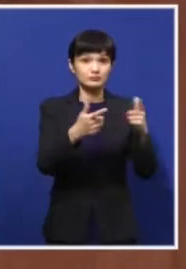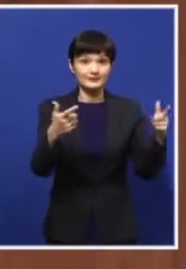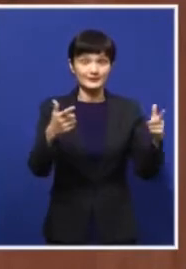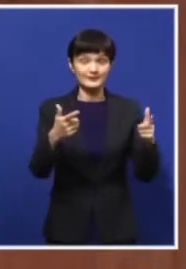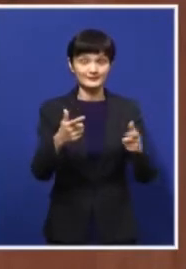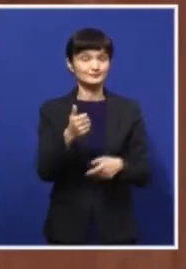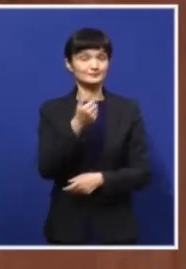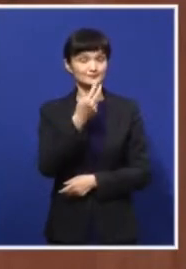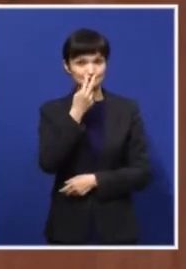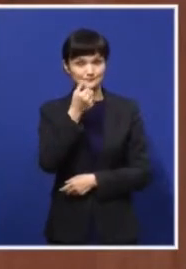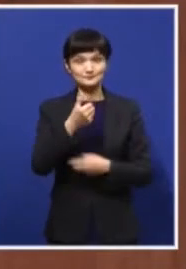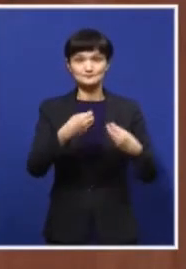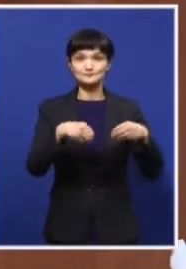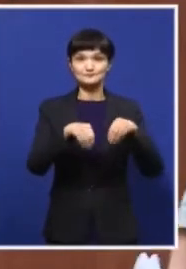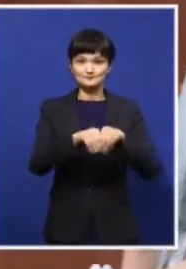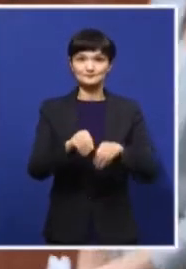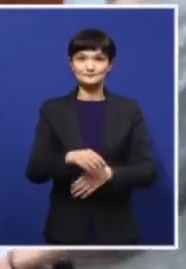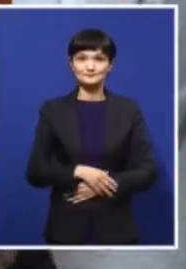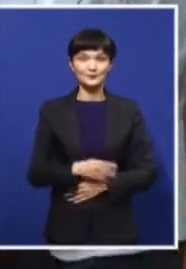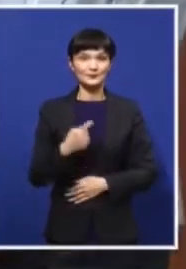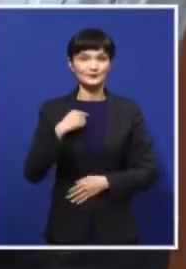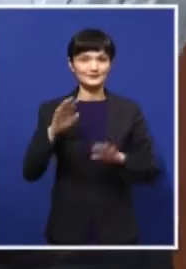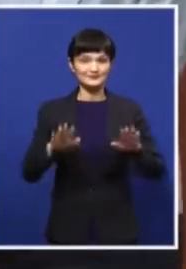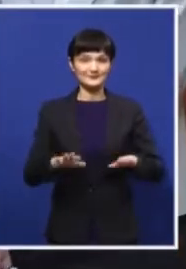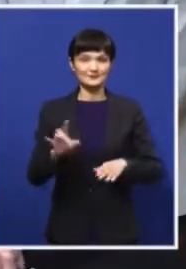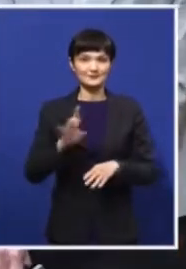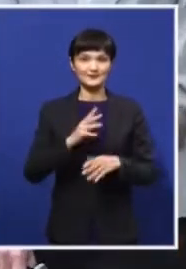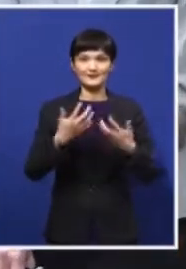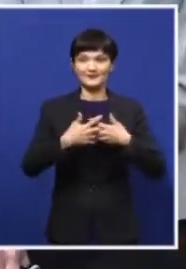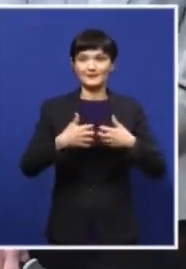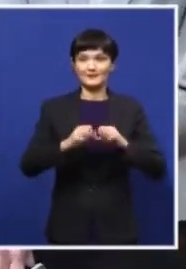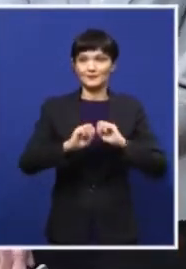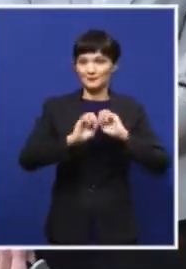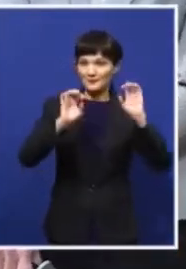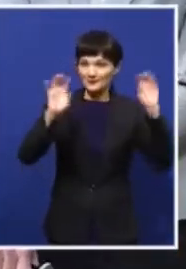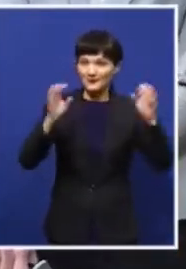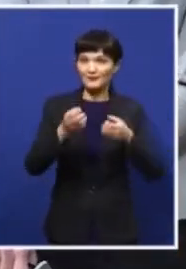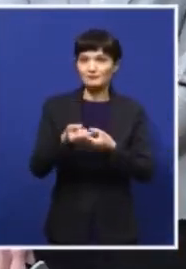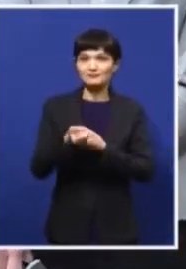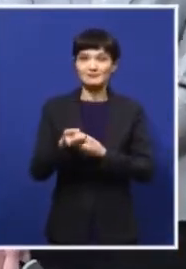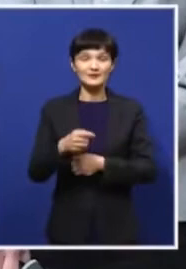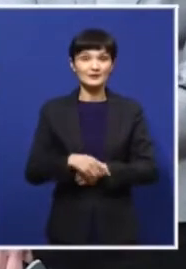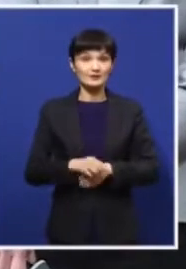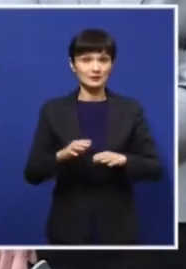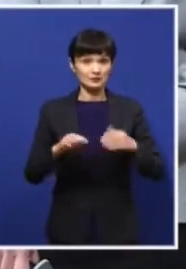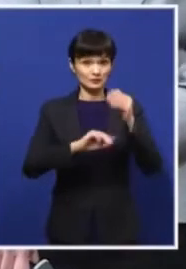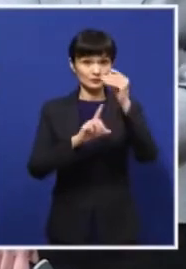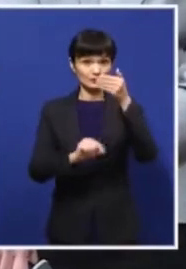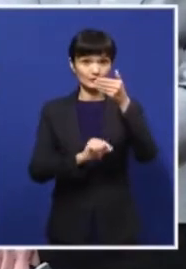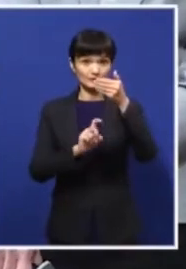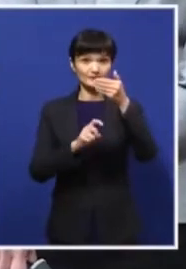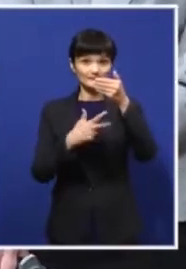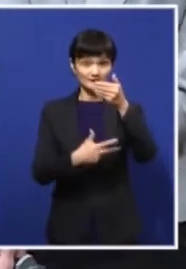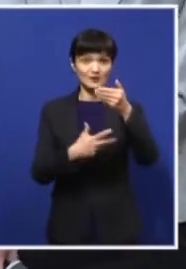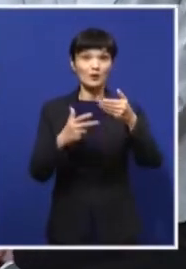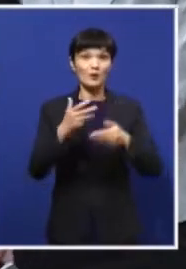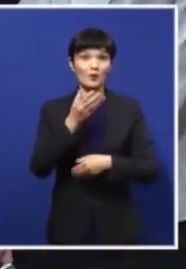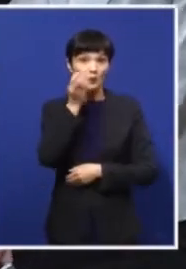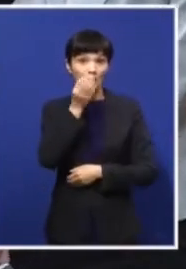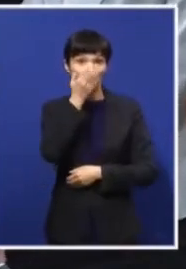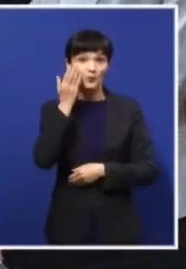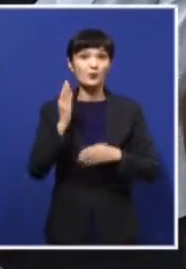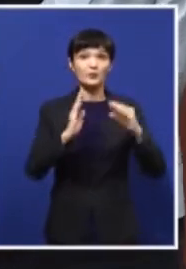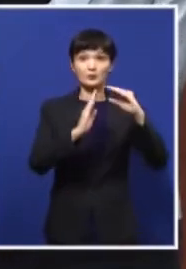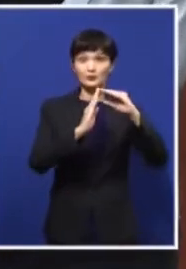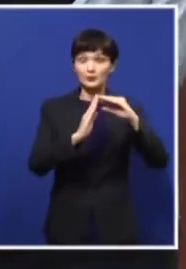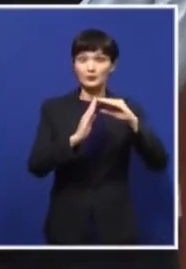分，借机会广告一下哈，因为我们9月17号在我们观光局的旅服中心，就是大家熟识的比